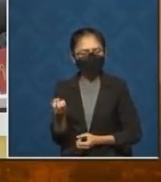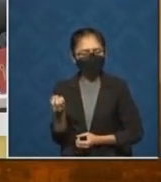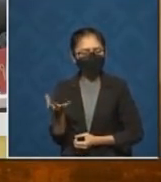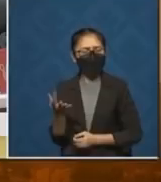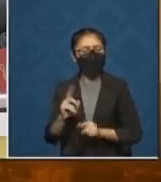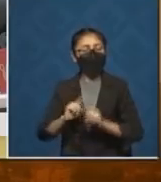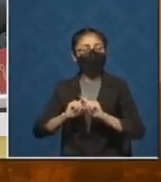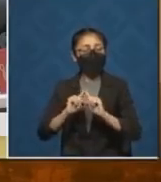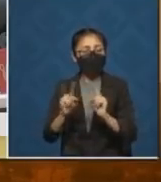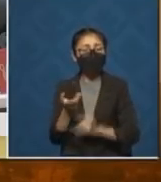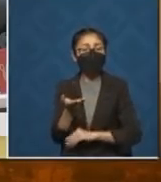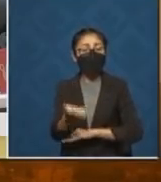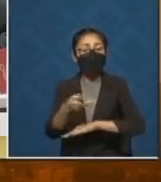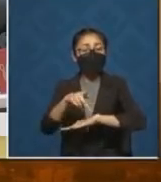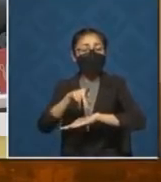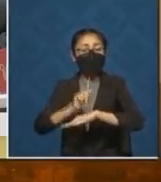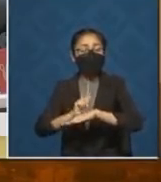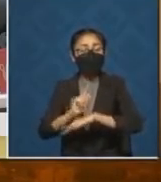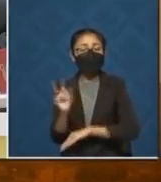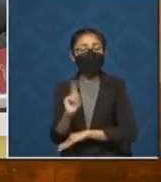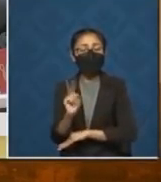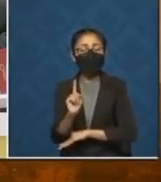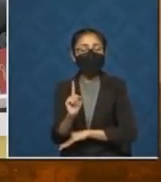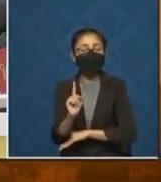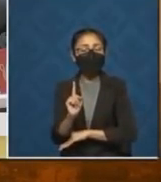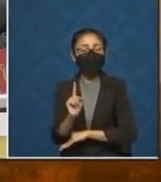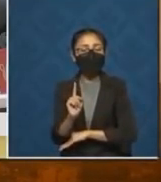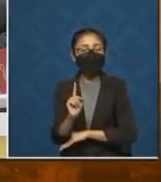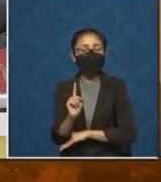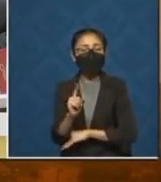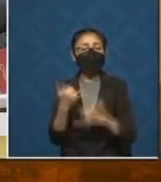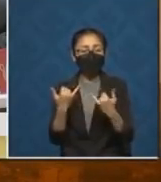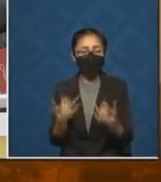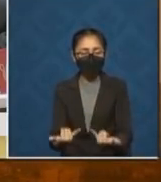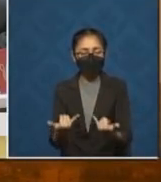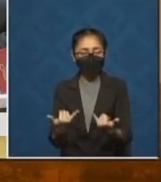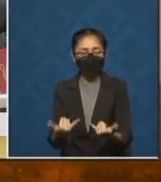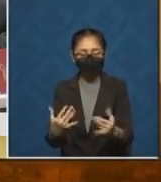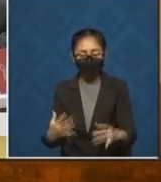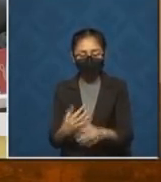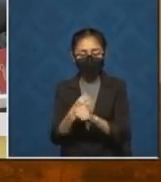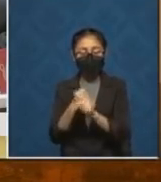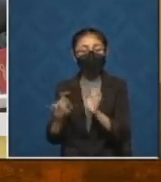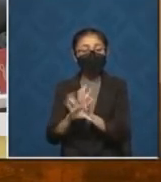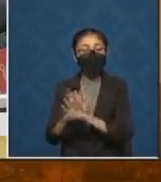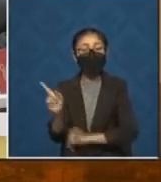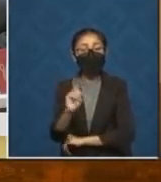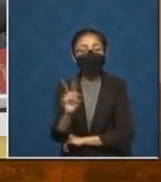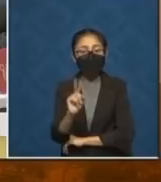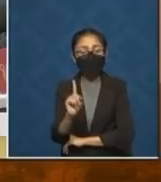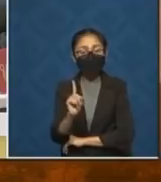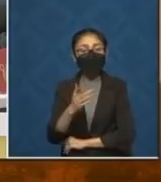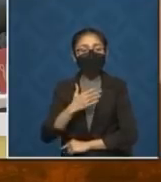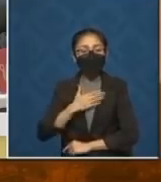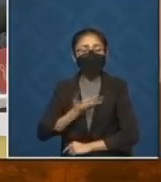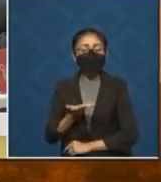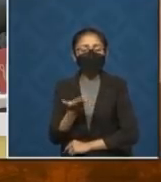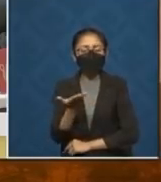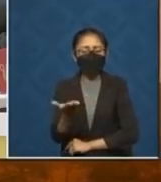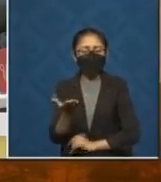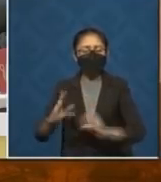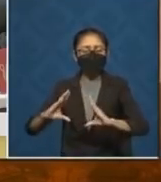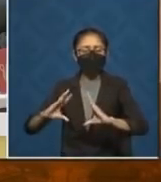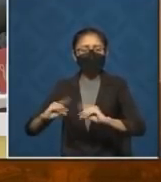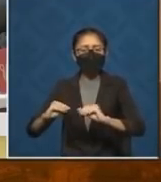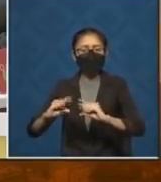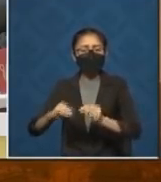มบอกขอตอบเวลาหน่อยขอต่อเวลาเดี๋ยวจะไปเรียกมันเข้าห้องประชุมมันถือไม่เรียวอ่ะไปตามอ่ะนะคะคุณสุ